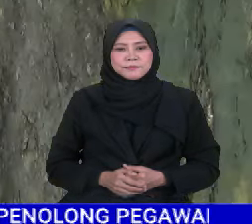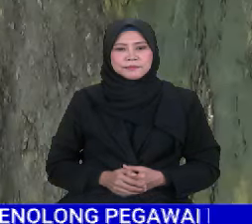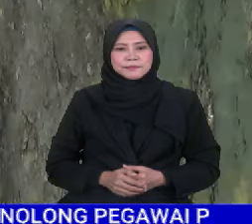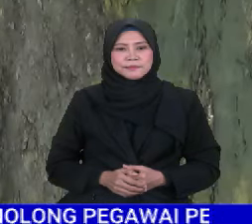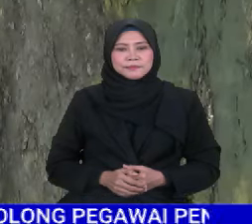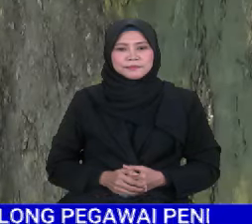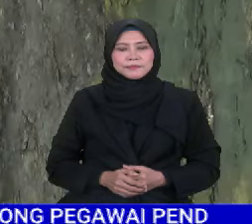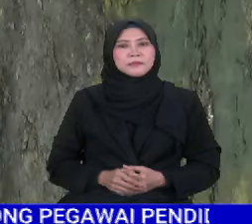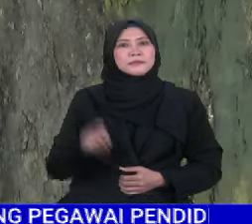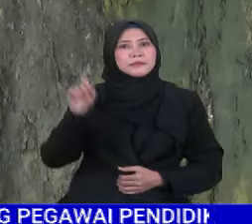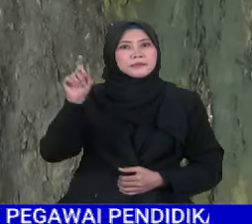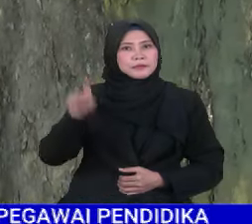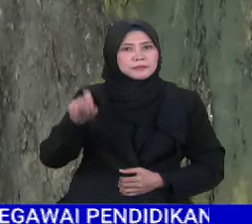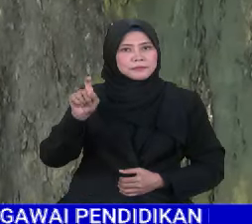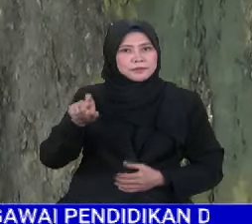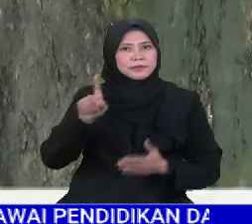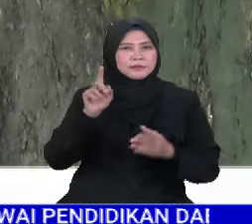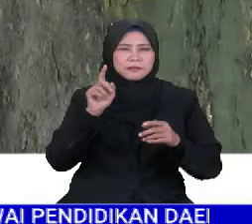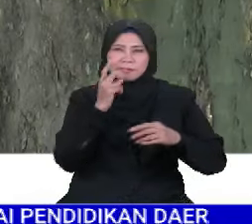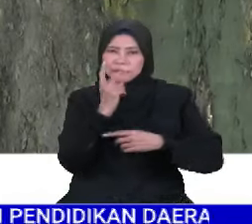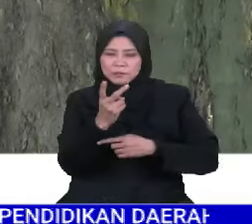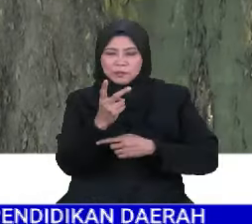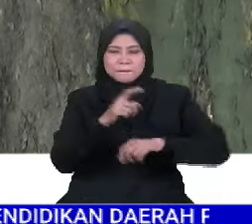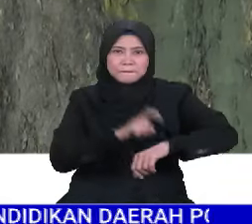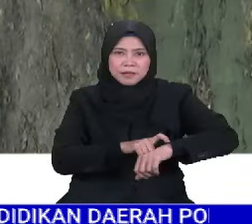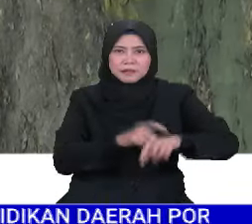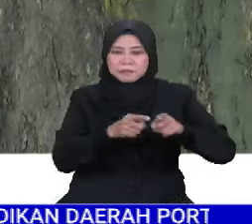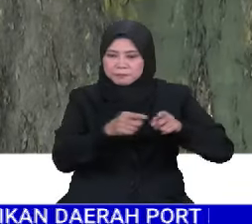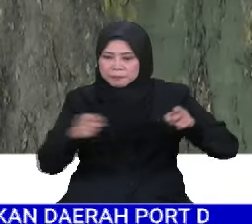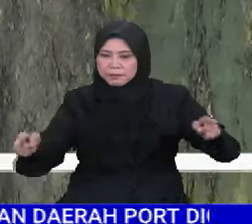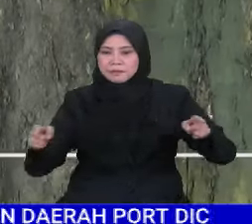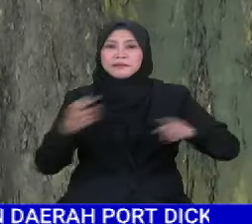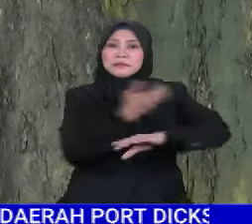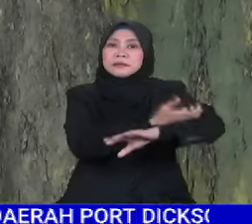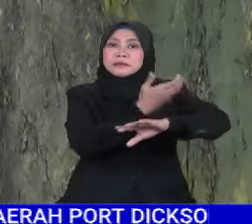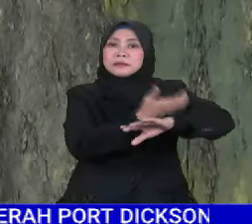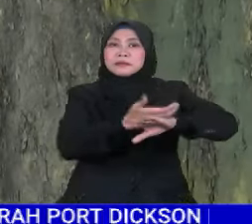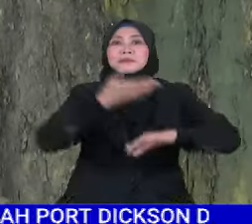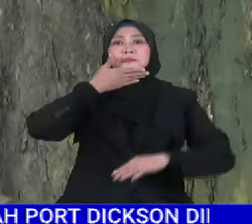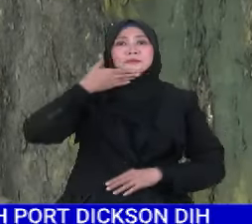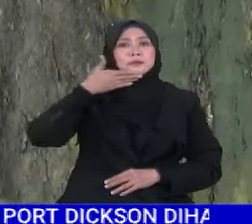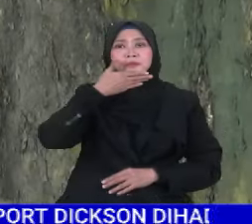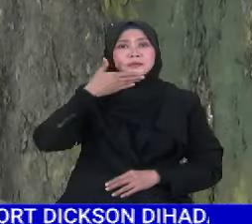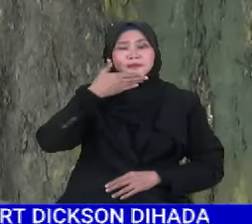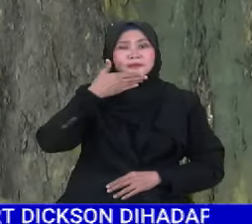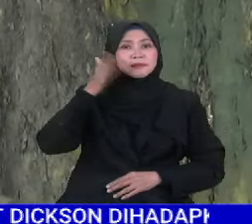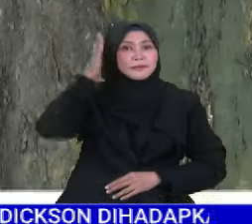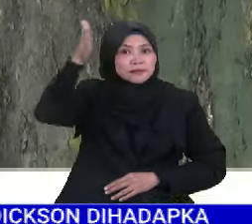Bagi saya, kita kena tengok long term lah. Untuk generasi muda akan datang, tak sepatutnya kita beri